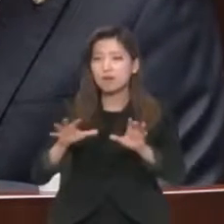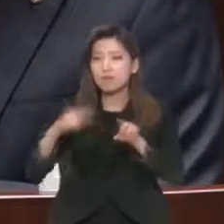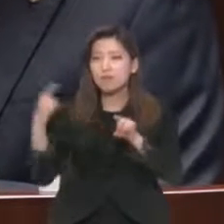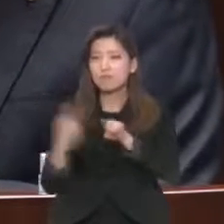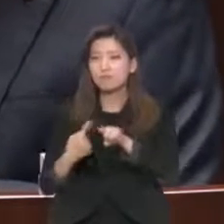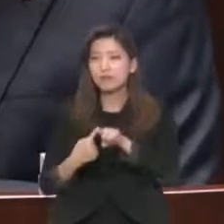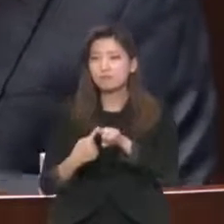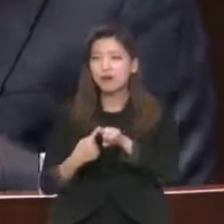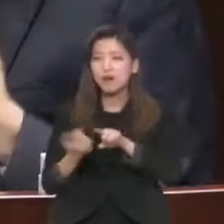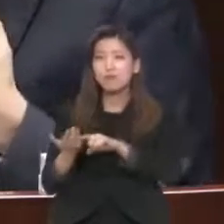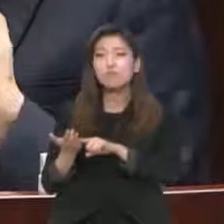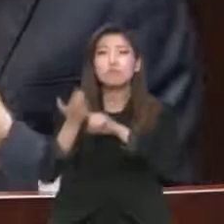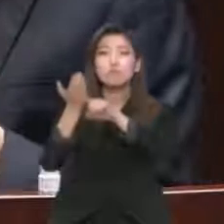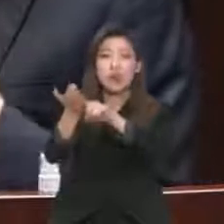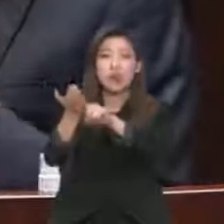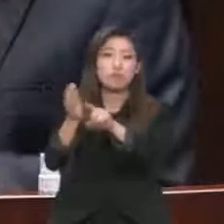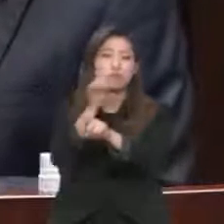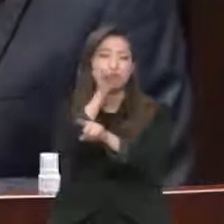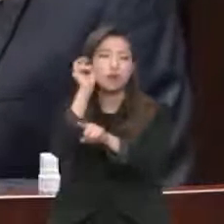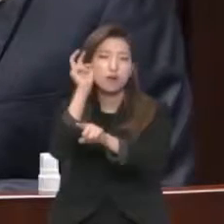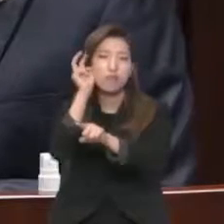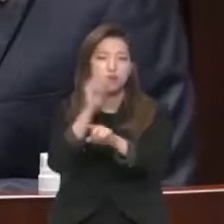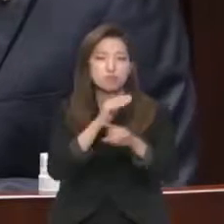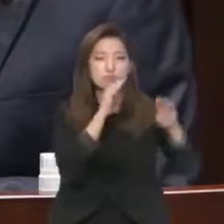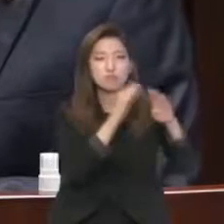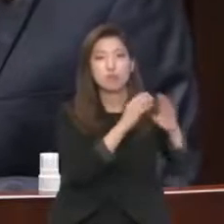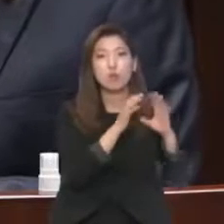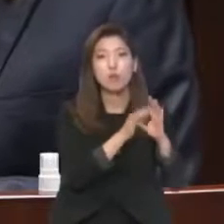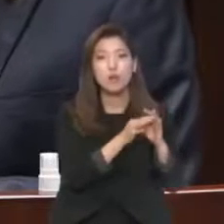때 저는 남북에 대한 대화도